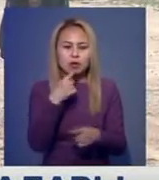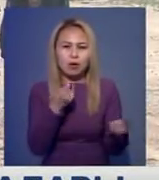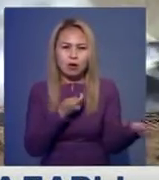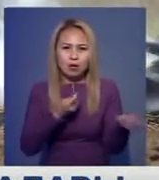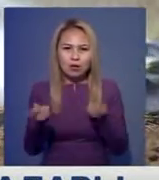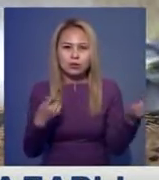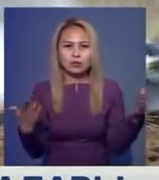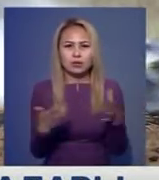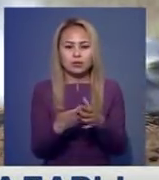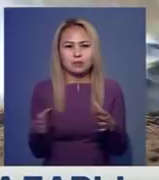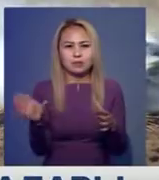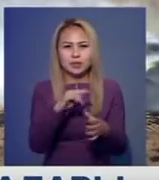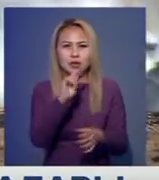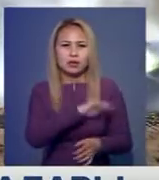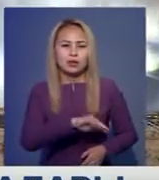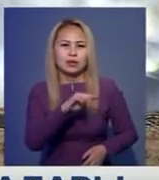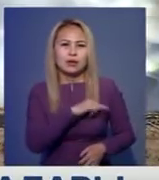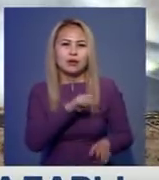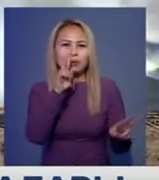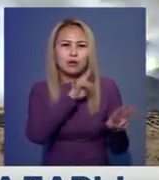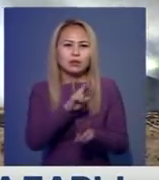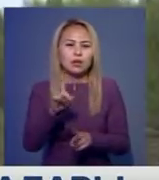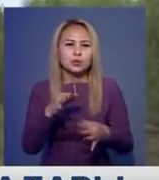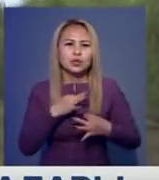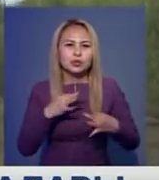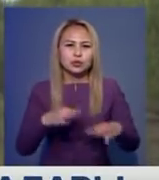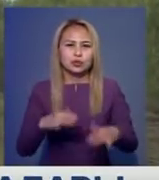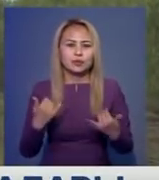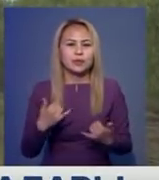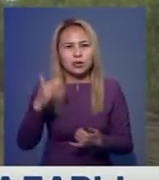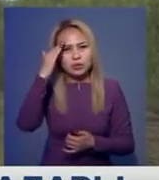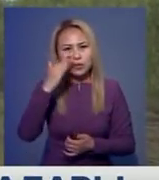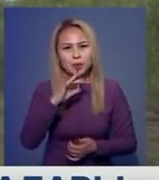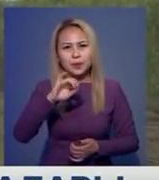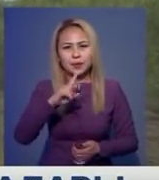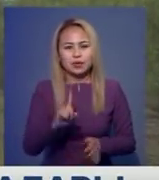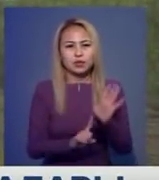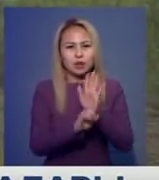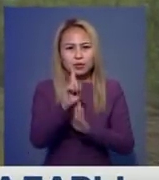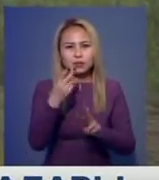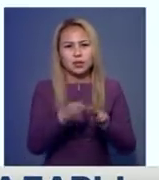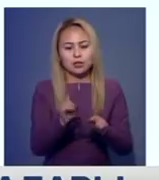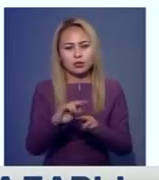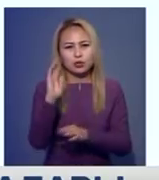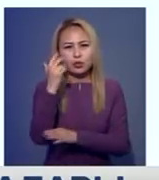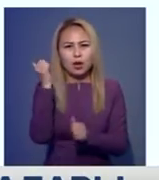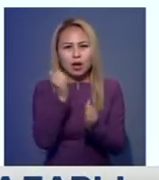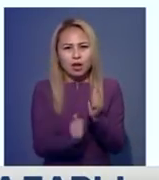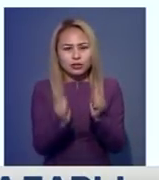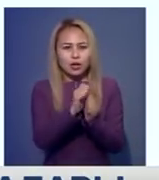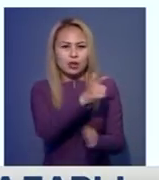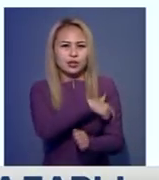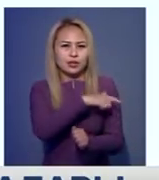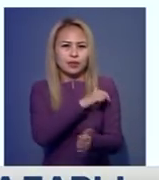жағдайлар департаментінің өкілдері мен орманшылар бірлесіп өрттің алдын алу шараларын жүргізді. Жаз маусымы басталысымен орманшылар күнделікті